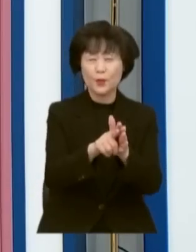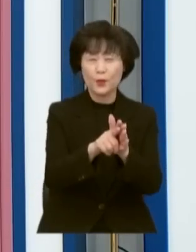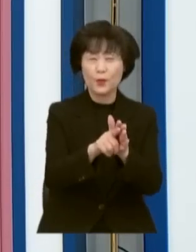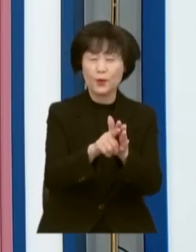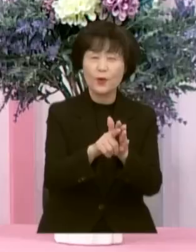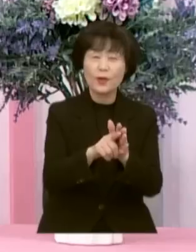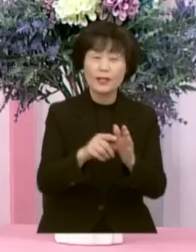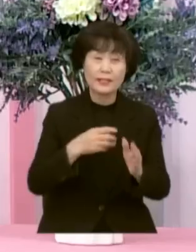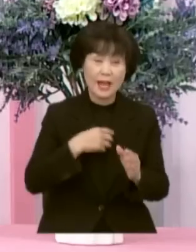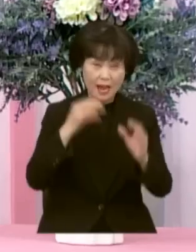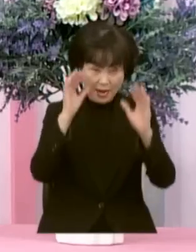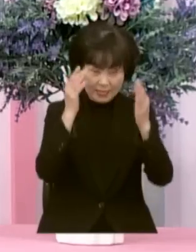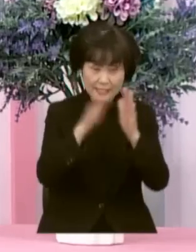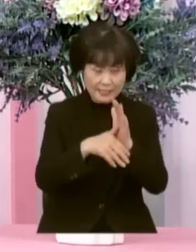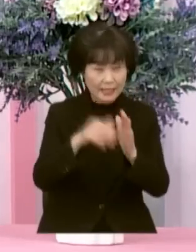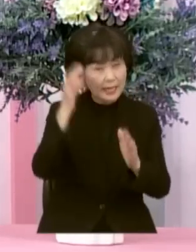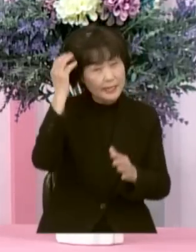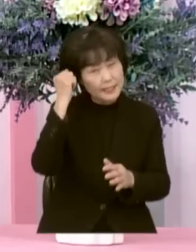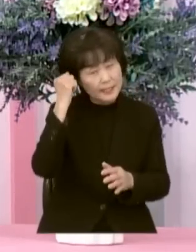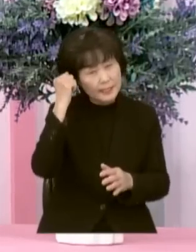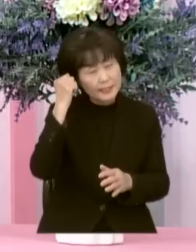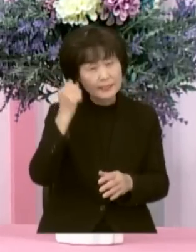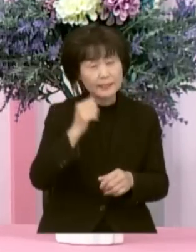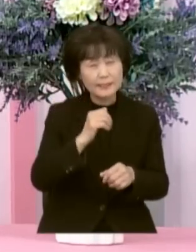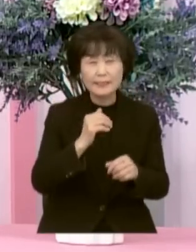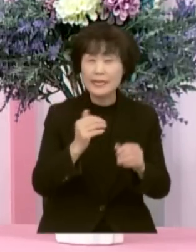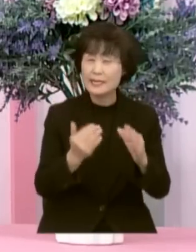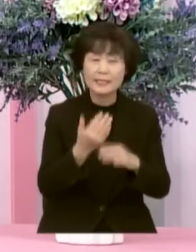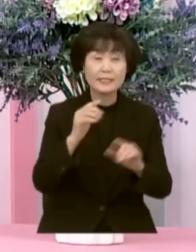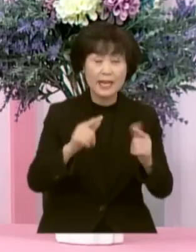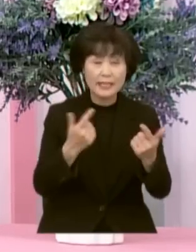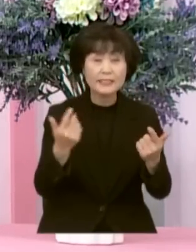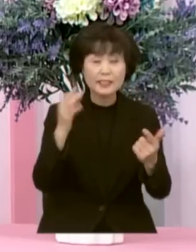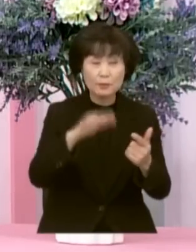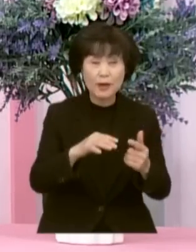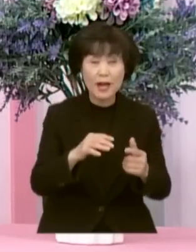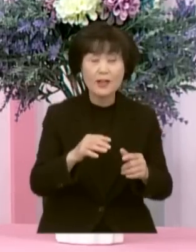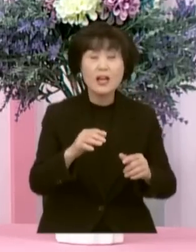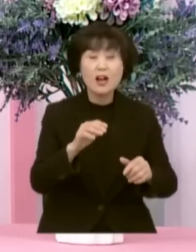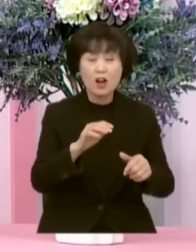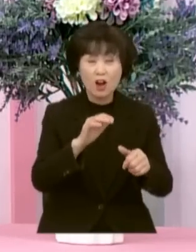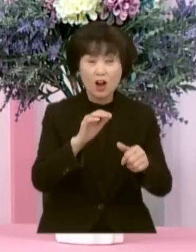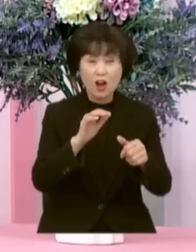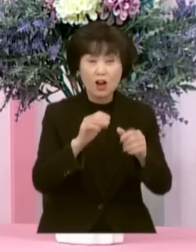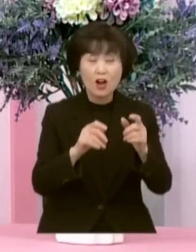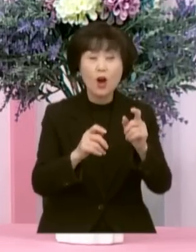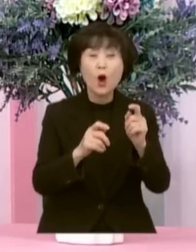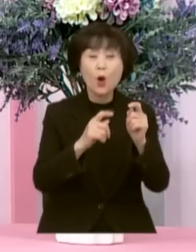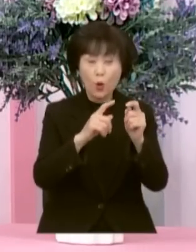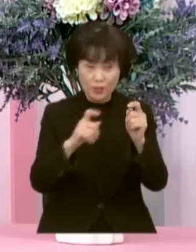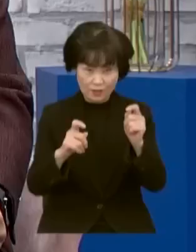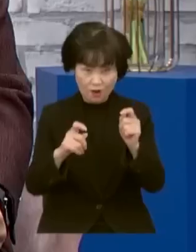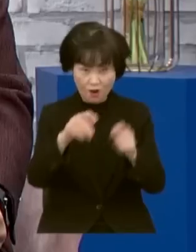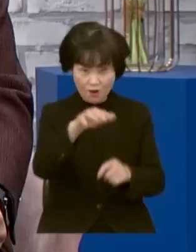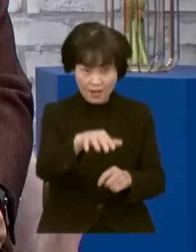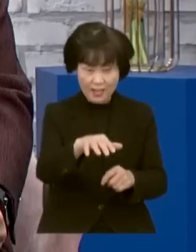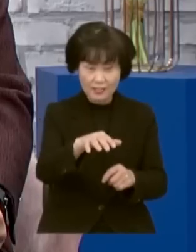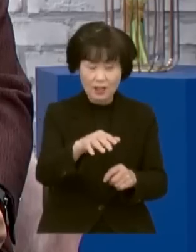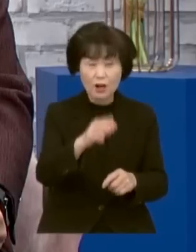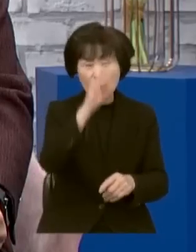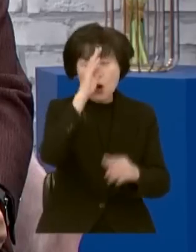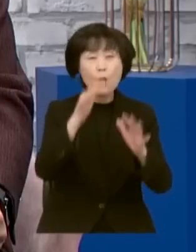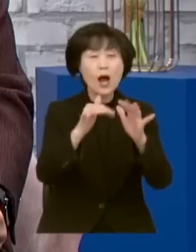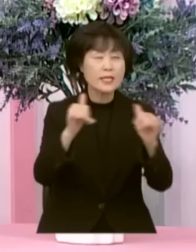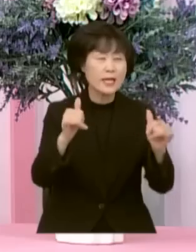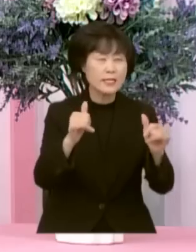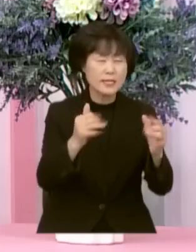나는데 그 경상남도 고성이 저희 고향이거든요. 거기에 그 환자들로 이제 버글버글 했대요. 네. 왜 고치셨어요?